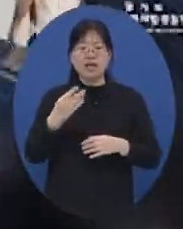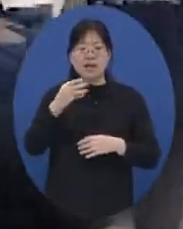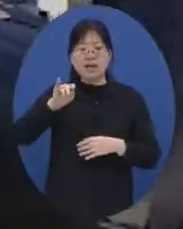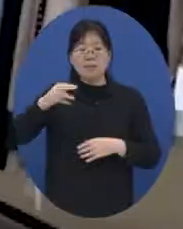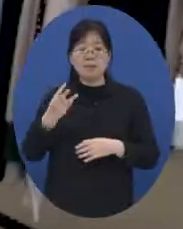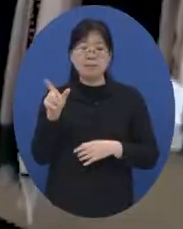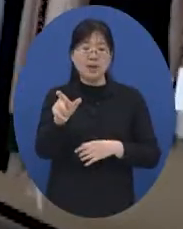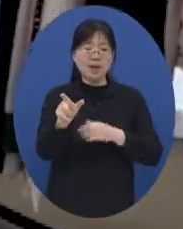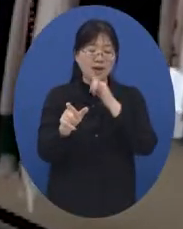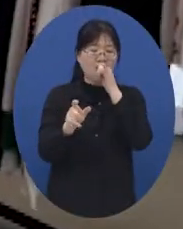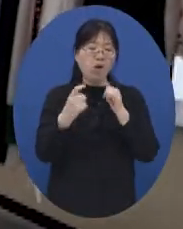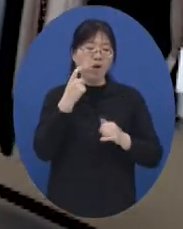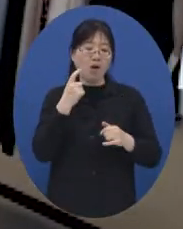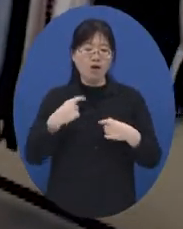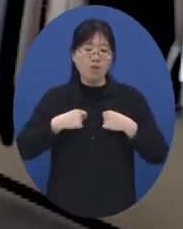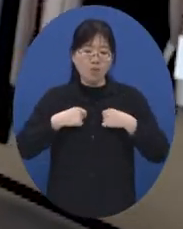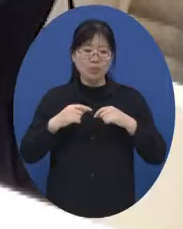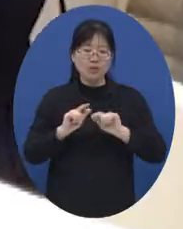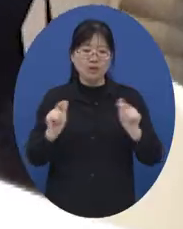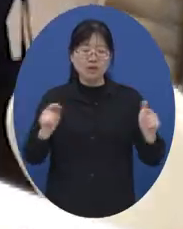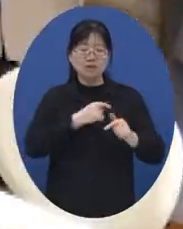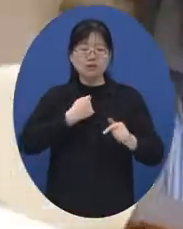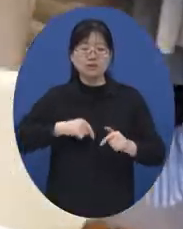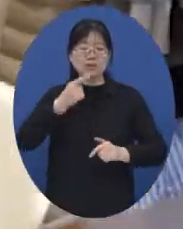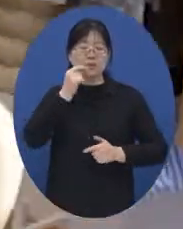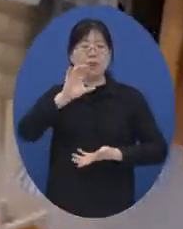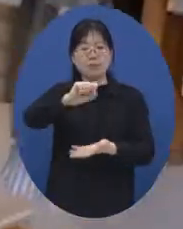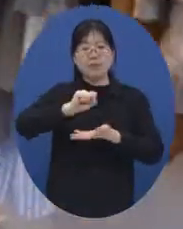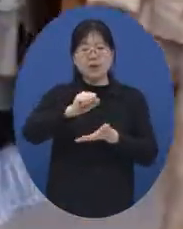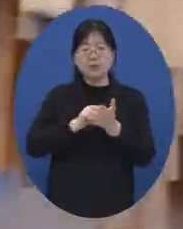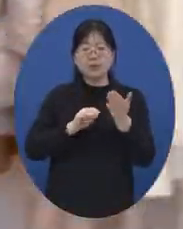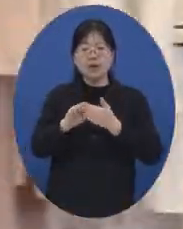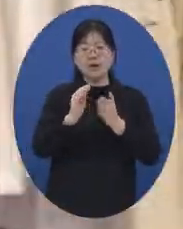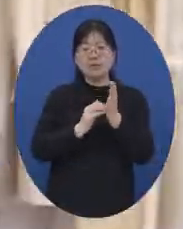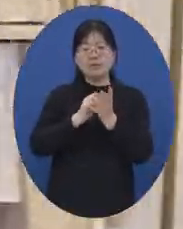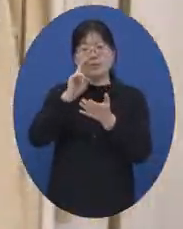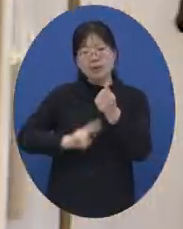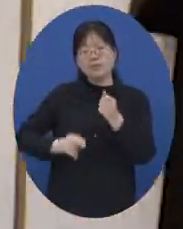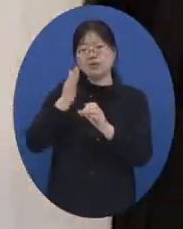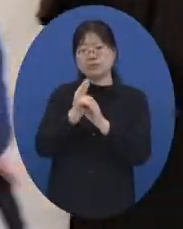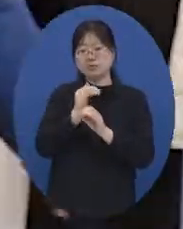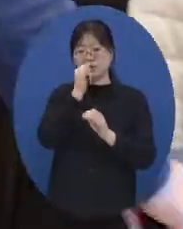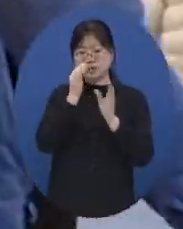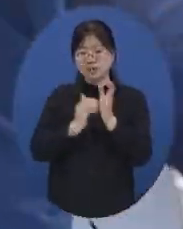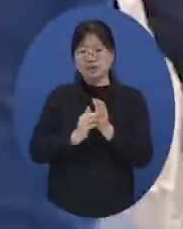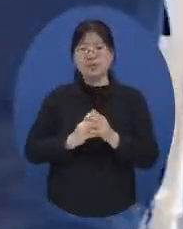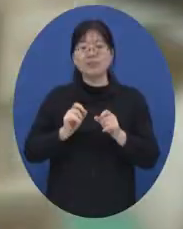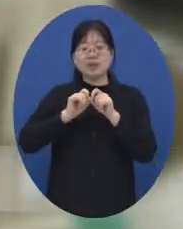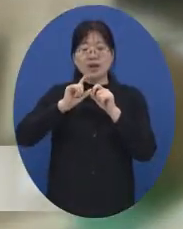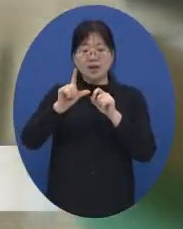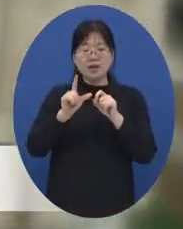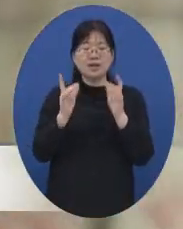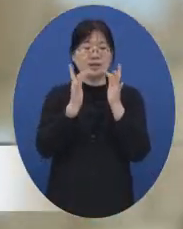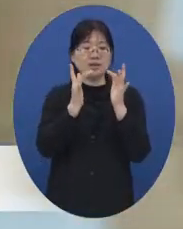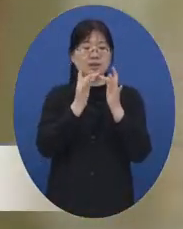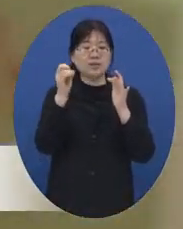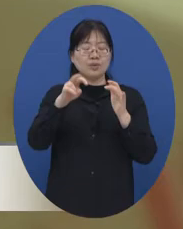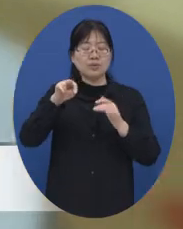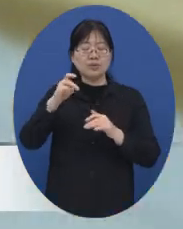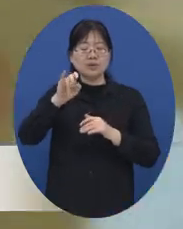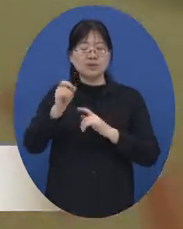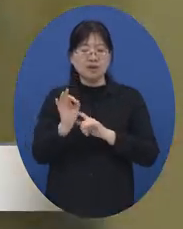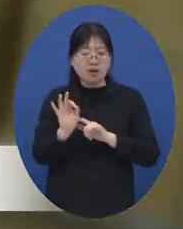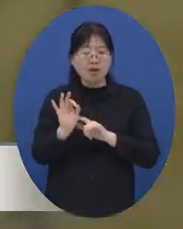브랜드의 라벨만 달린 이른바 짝퉁들이 이렇게 중국이나 일본에서 들여와 암암리에 거래되고 있었습니다. 대부분